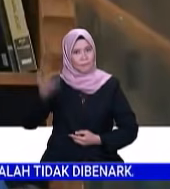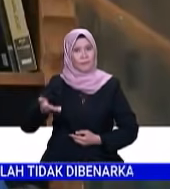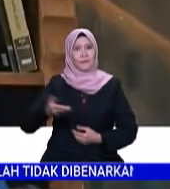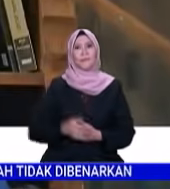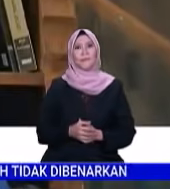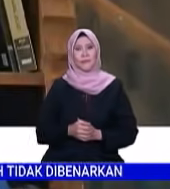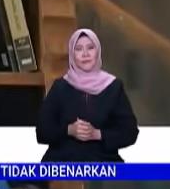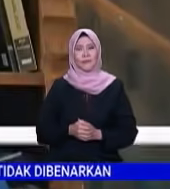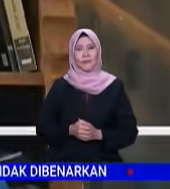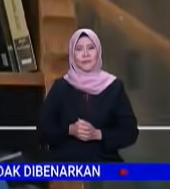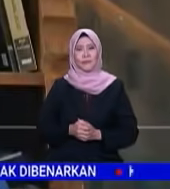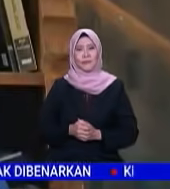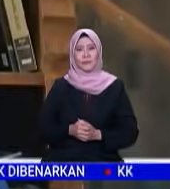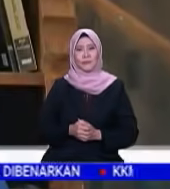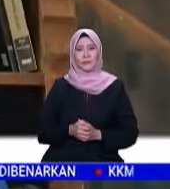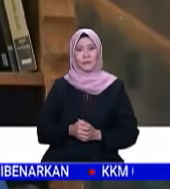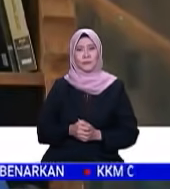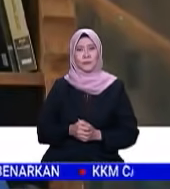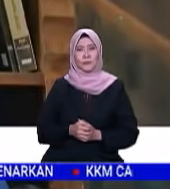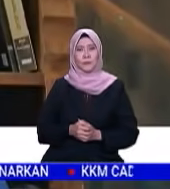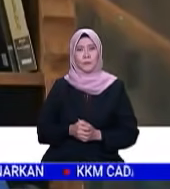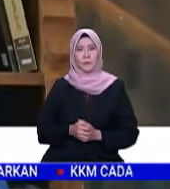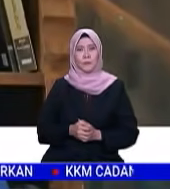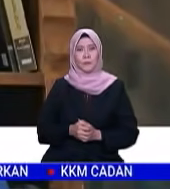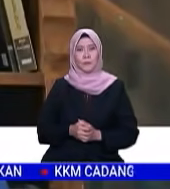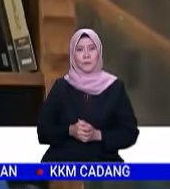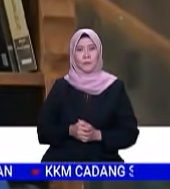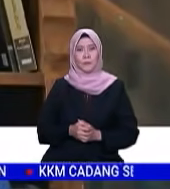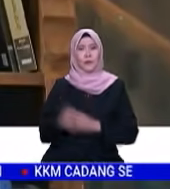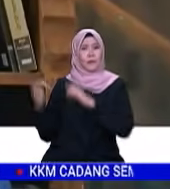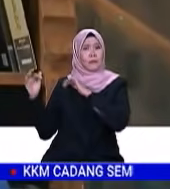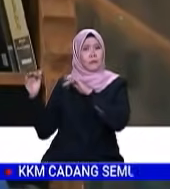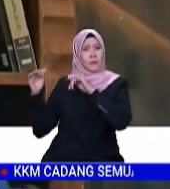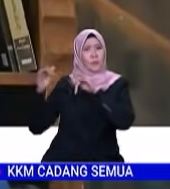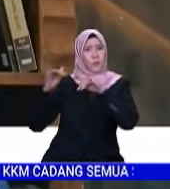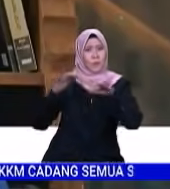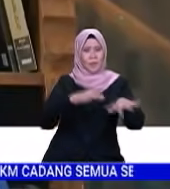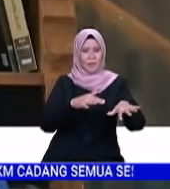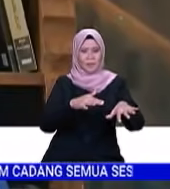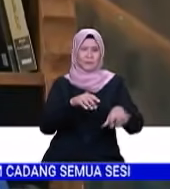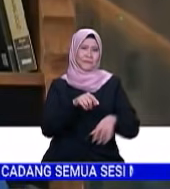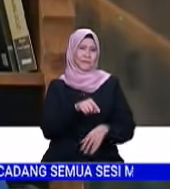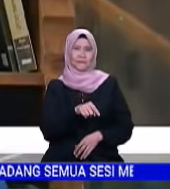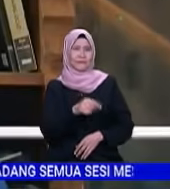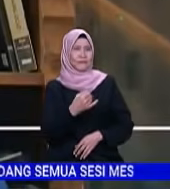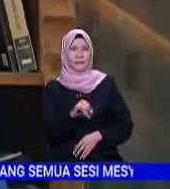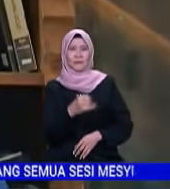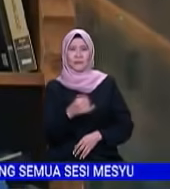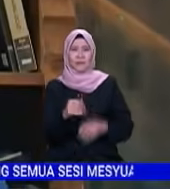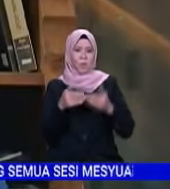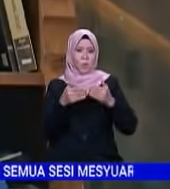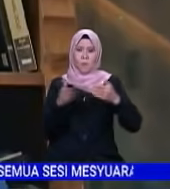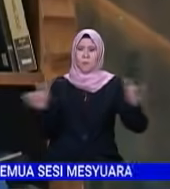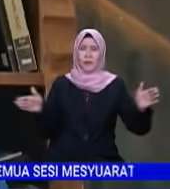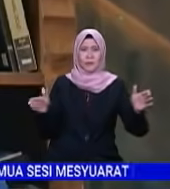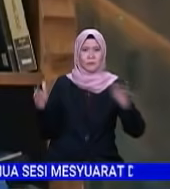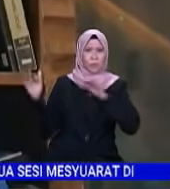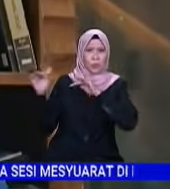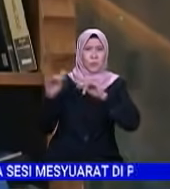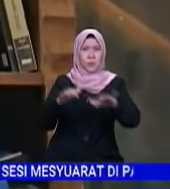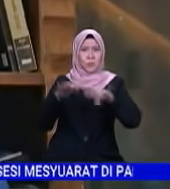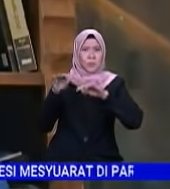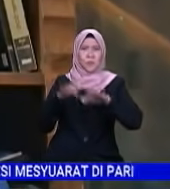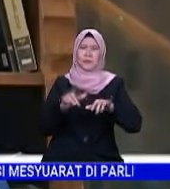Lain boleh juga dilakukan kan, buat masa ini ya. Perhimpunan mungkin tidak dilakukan di tempat terbuka begitu, tapi boleh diadakan